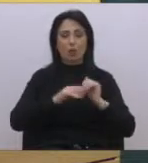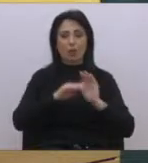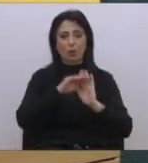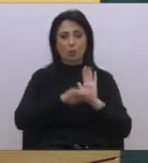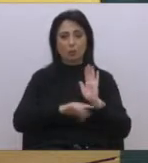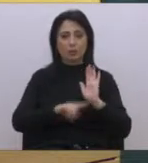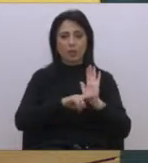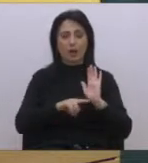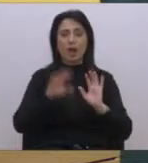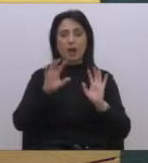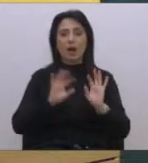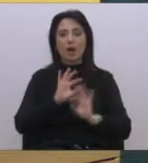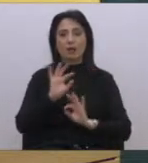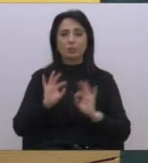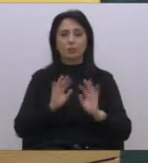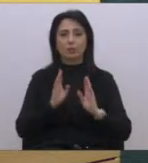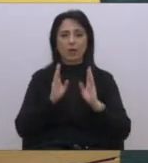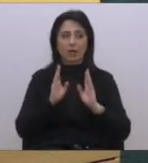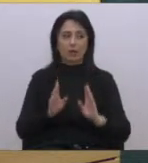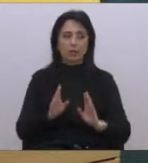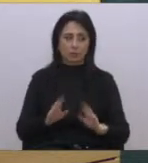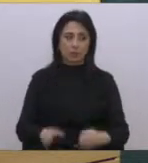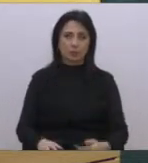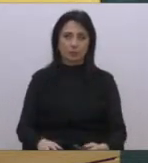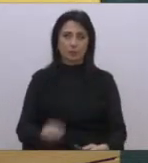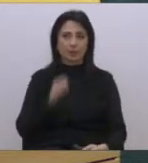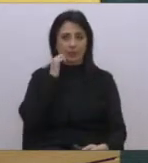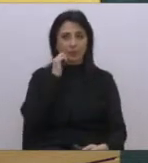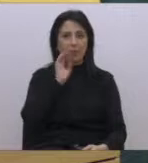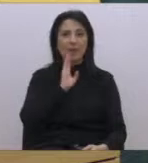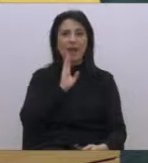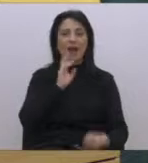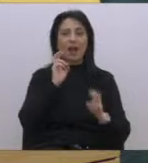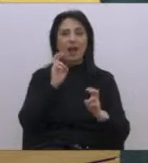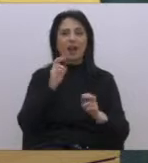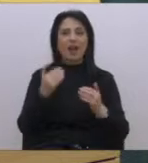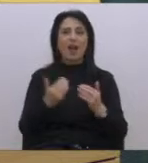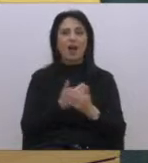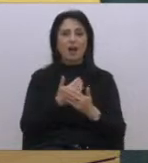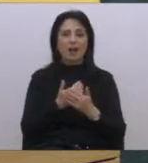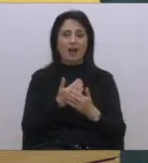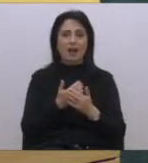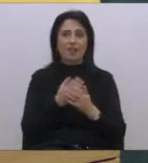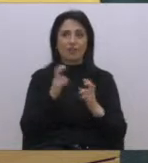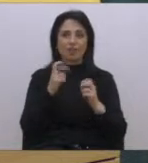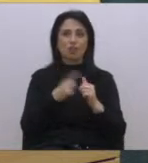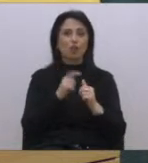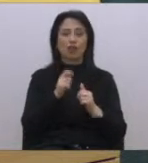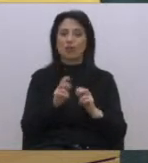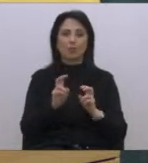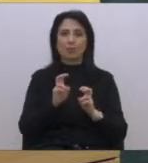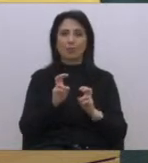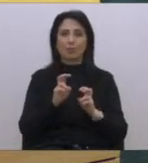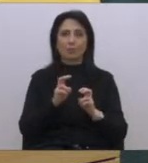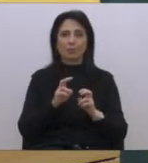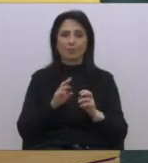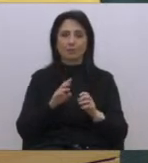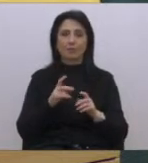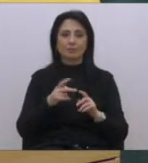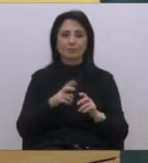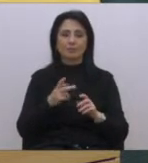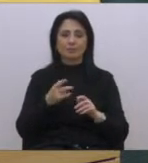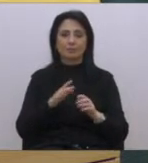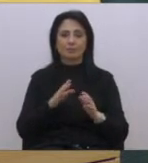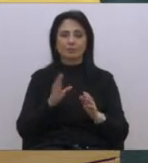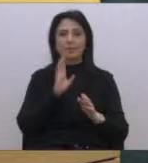Ca nu în proiectit, Gansas Hulia, pe via cali stuis, ahali, წოდება, ეგრეთ წოდებული მიანი ექთანი,